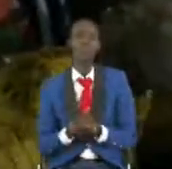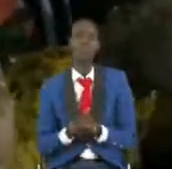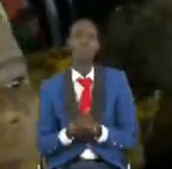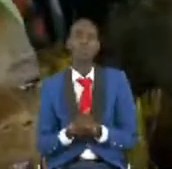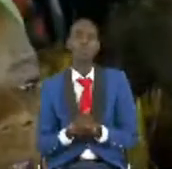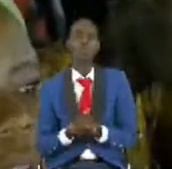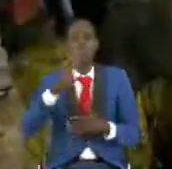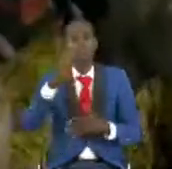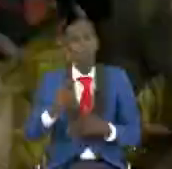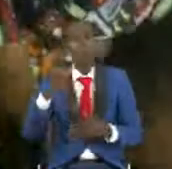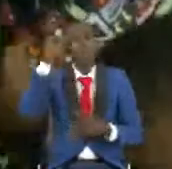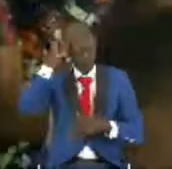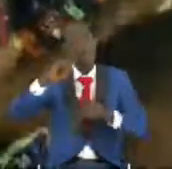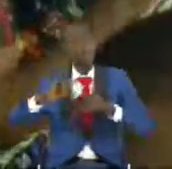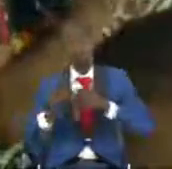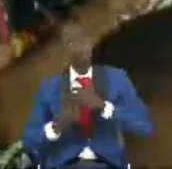Passez, maître ici.